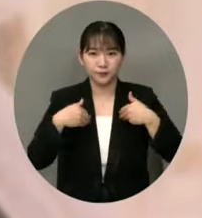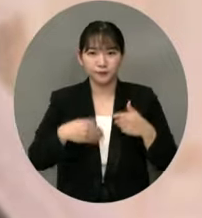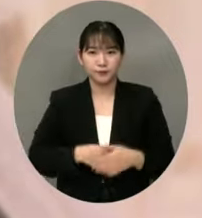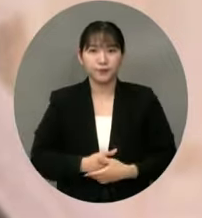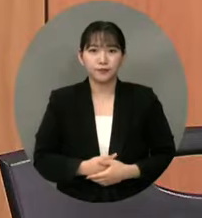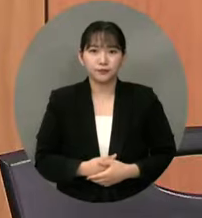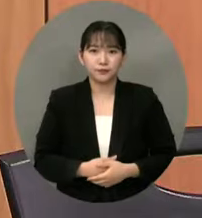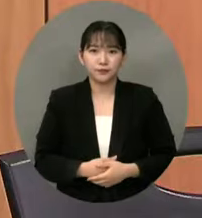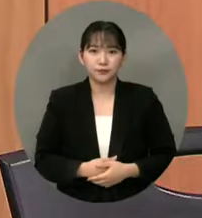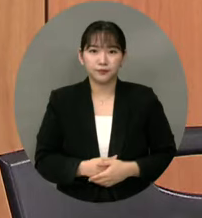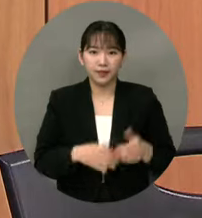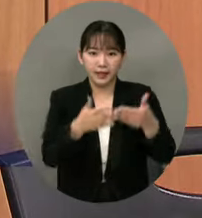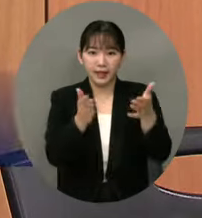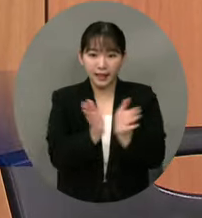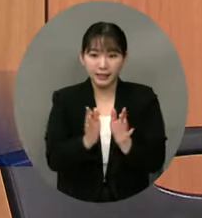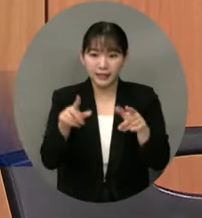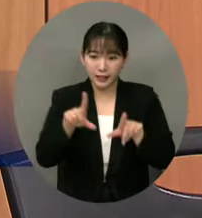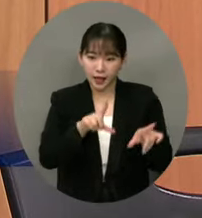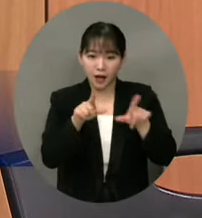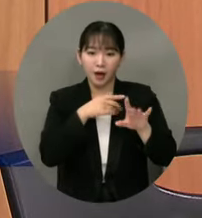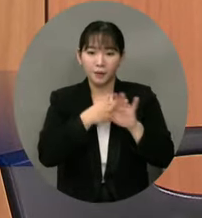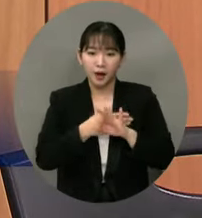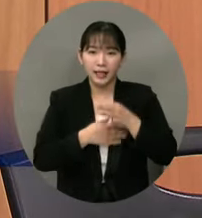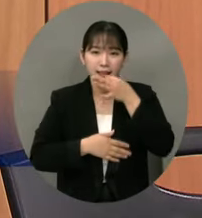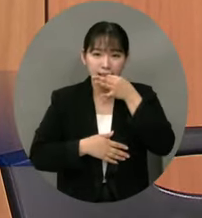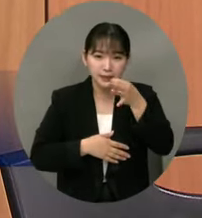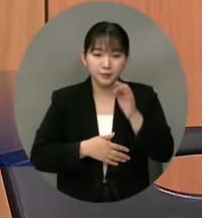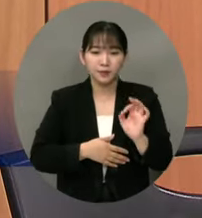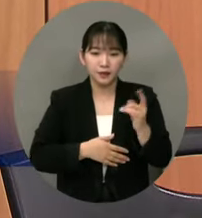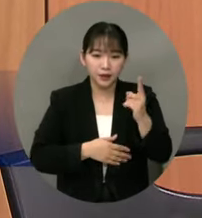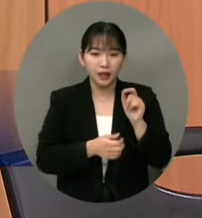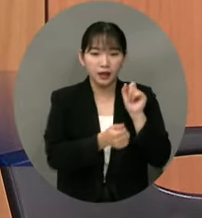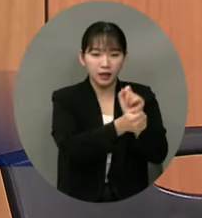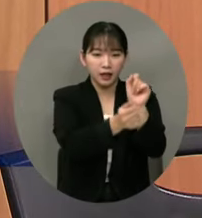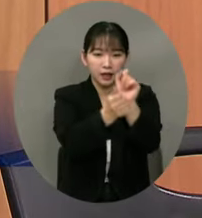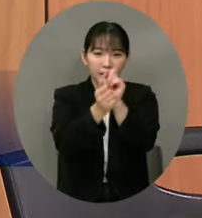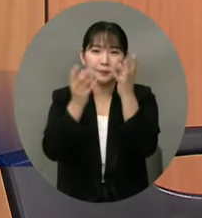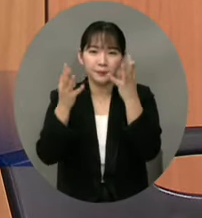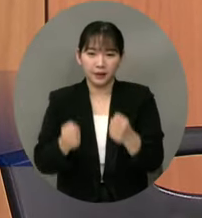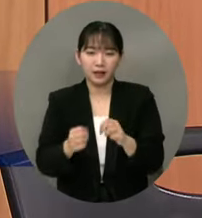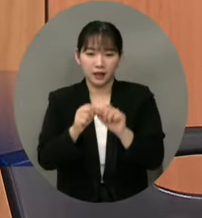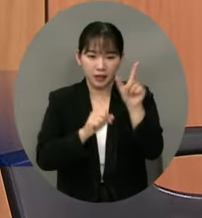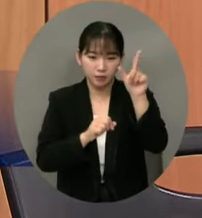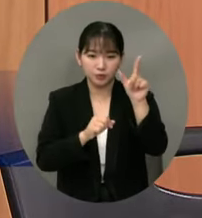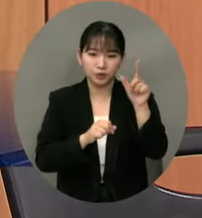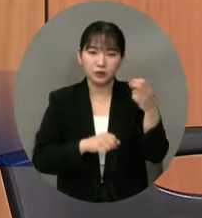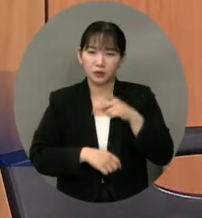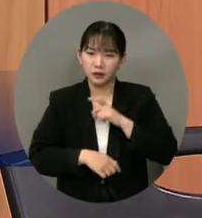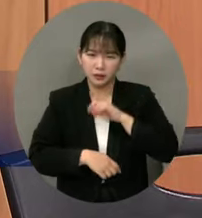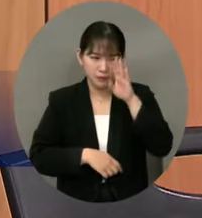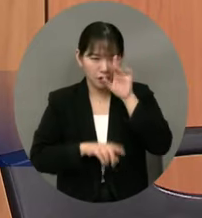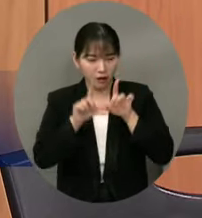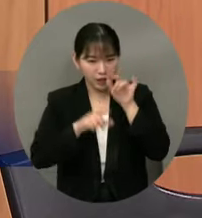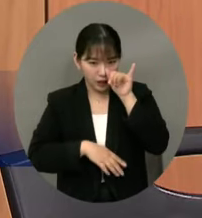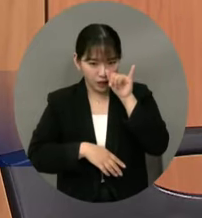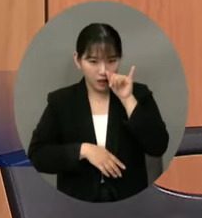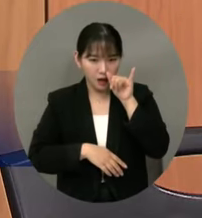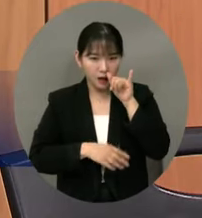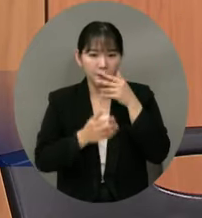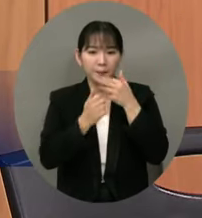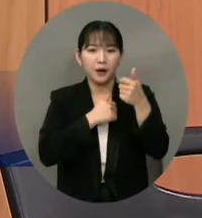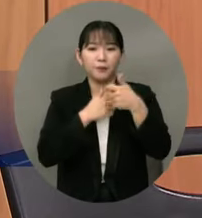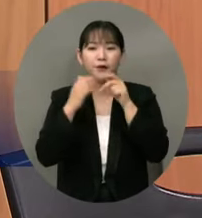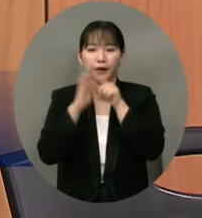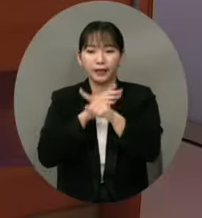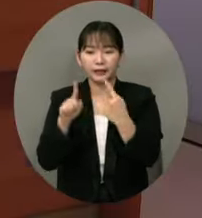합니다. 단체 생활을 하다 보면 심박울로 인하여 감염률이 더 높아진 경우가 많습니다. 또 의심 증상이 있을 때는 병원